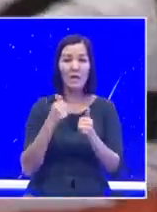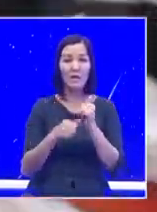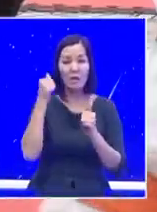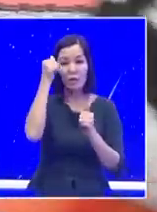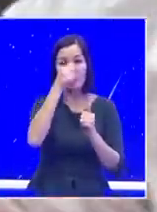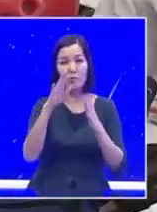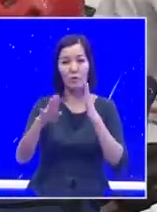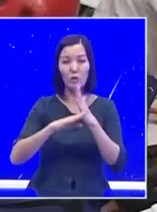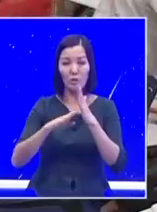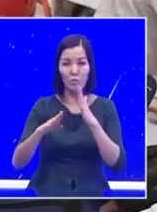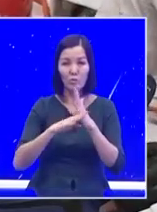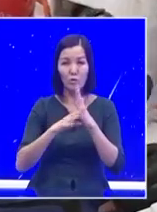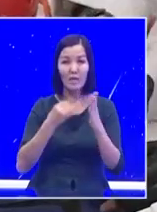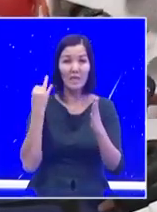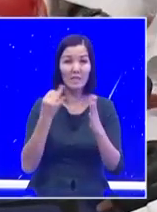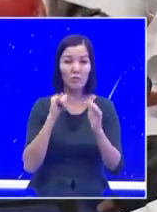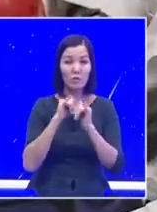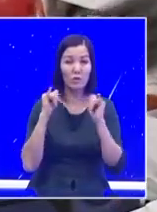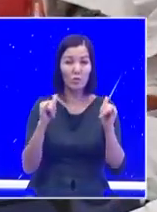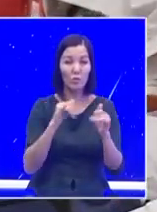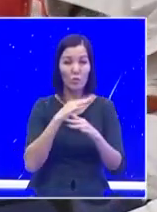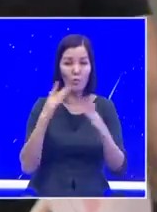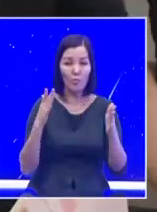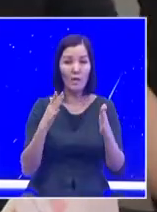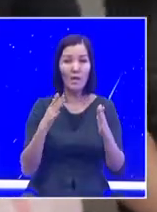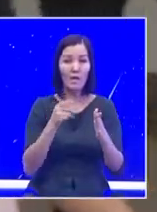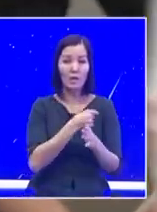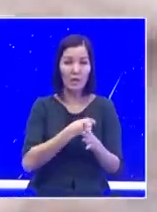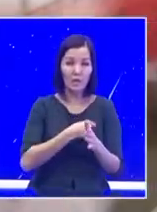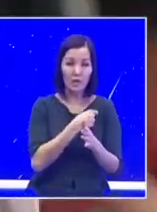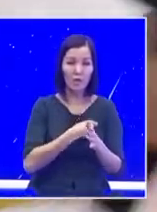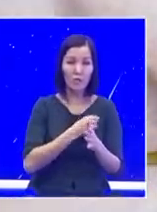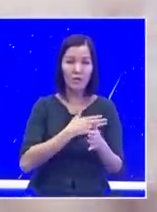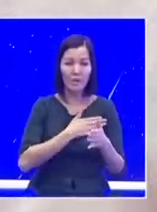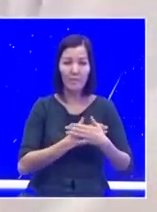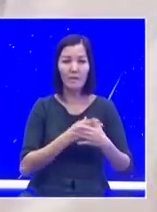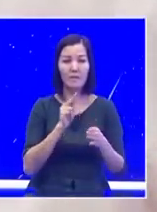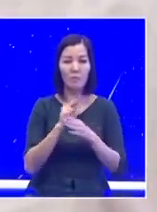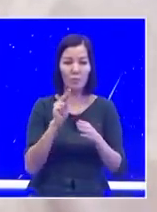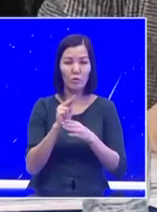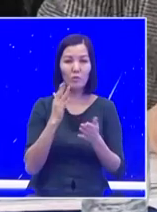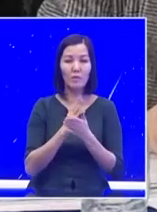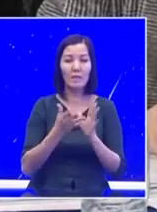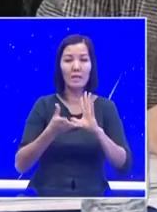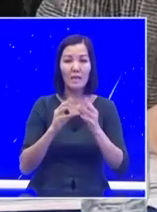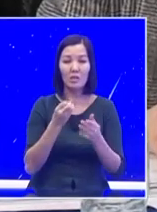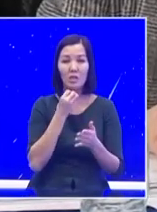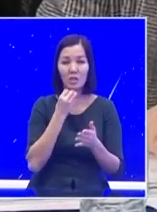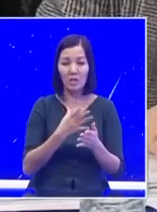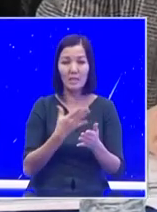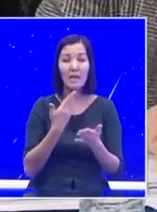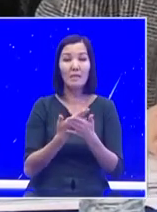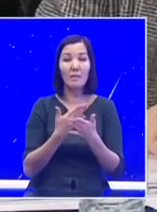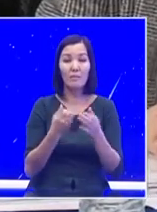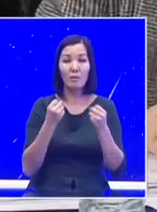каратэнің Шинкио-Кушинкай түріне қызығушылық танытатындар көп. Жаттықтырушылар да аянып жатқан жоқ, барын салады. Нәтижесі айтарлықтай. Мәселен,